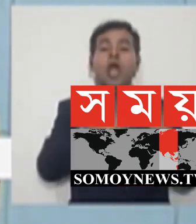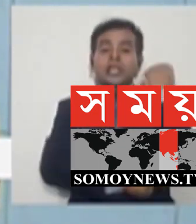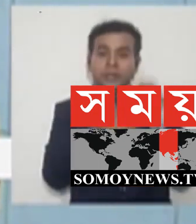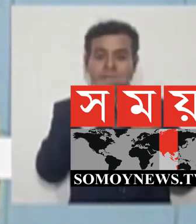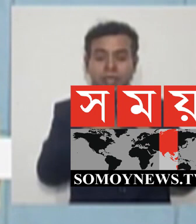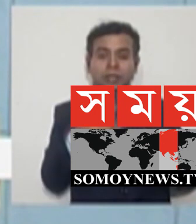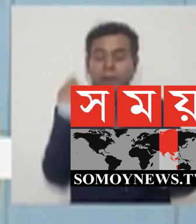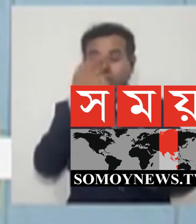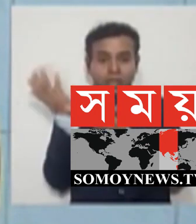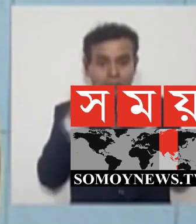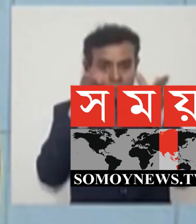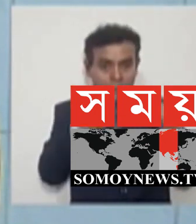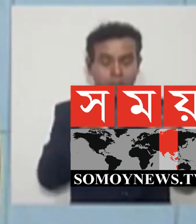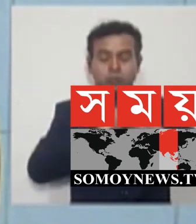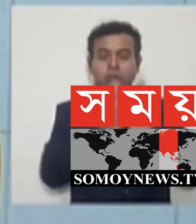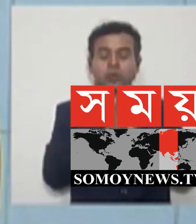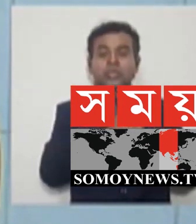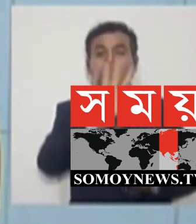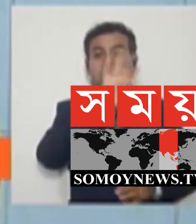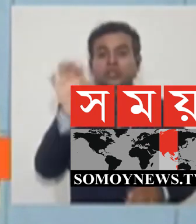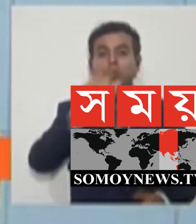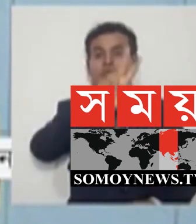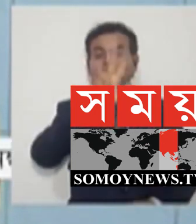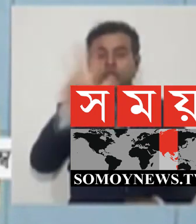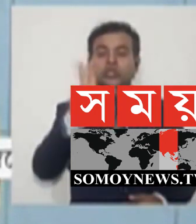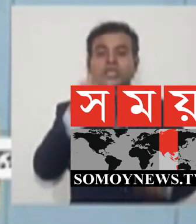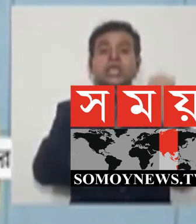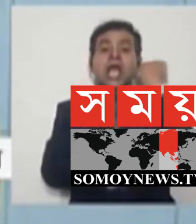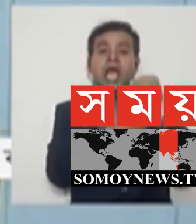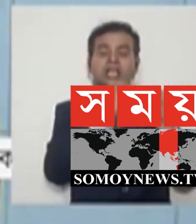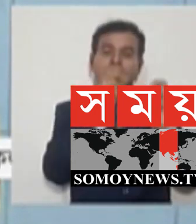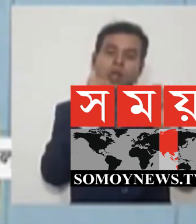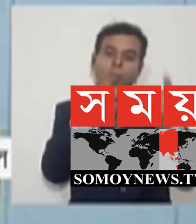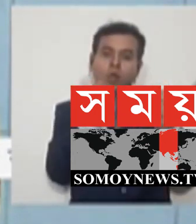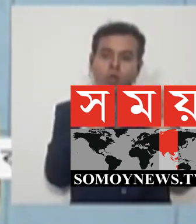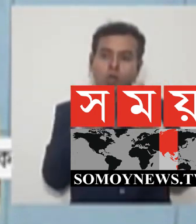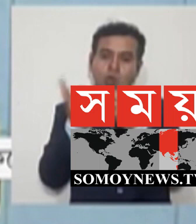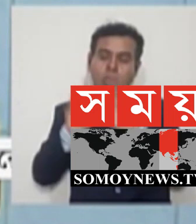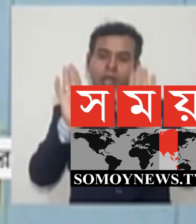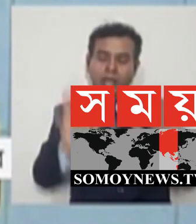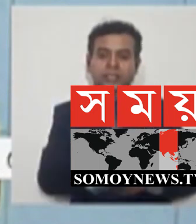488টি প্রতিষ্ঠান এবং এর মাধ্যমে তাৎক্ষণিকভাবে কোয়ারেন্টাইনের সেবা প্রদান করা যাবে